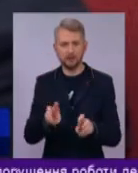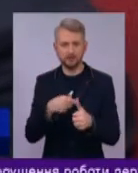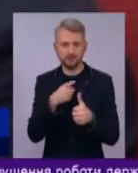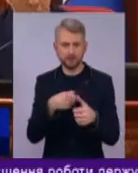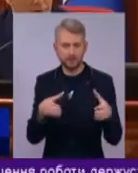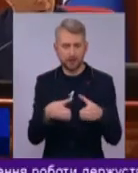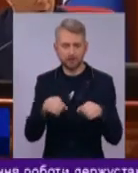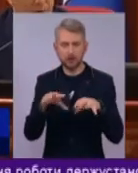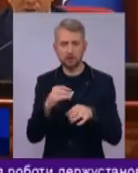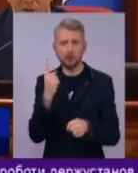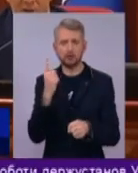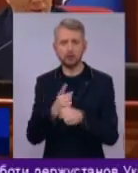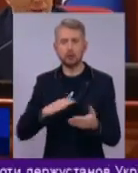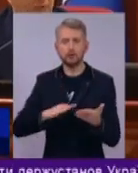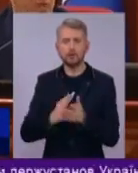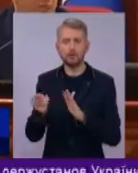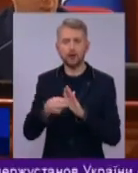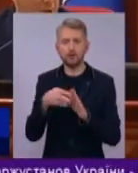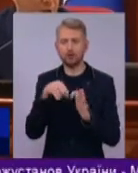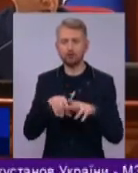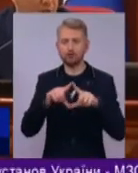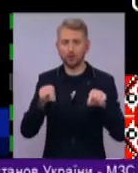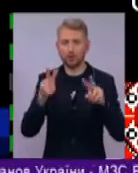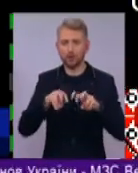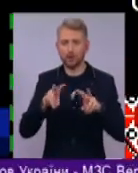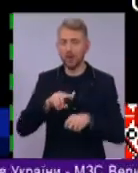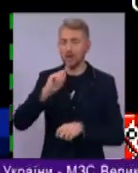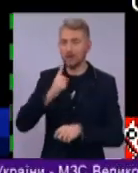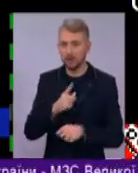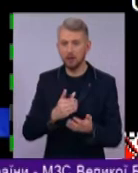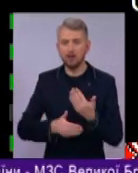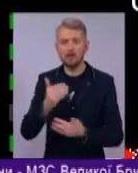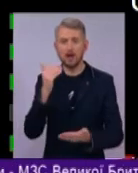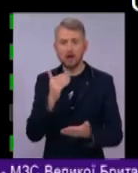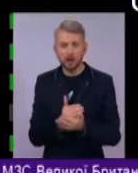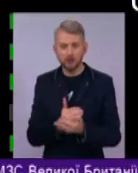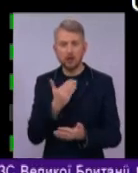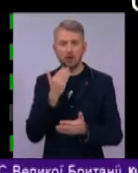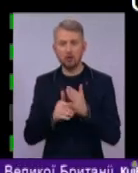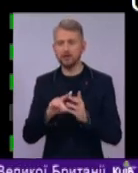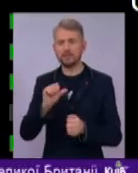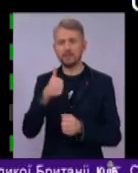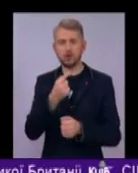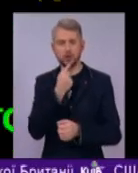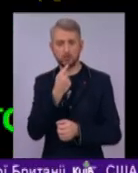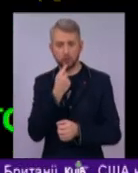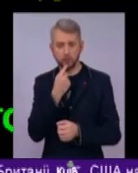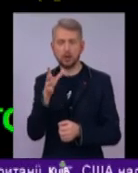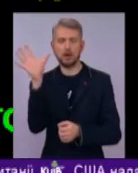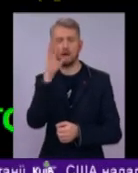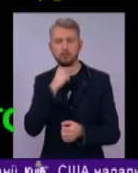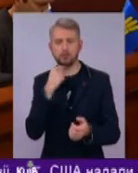Рішення про заборону політичної агітації у школах розглядали рік. І от нарешті, хоч і не з першої спроби, його